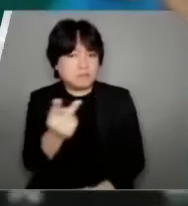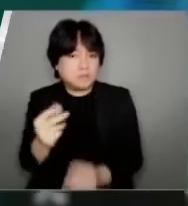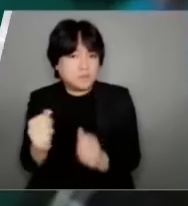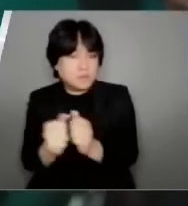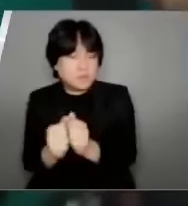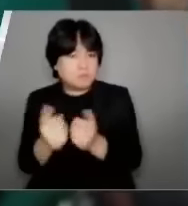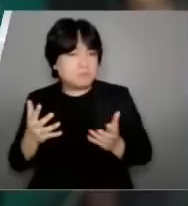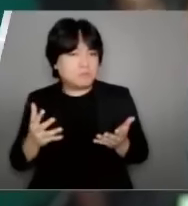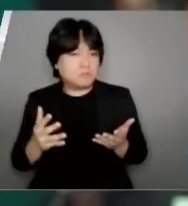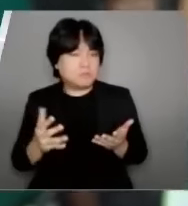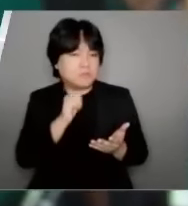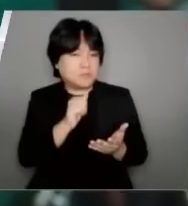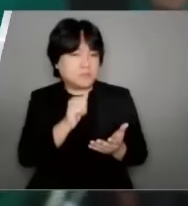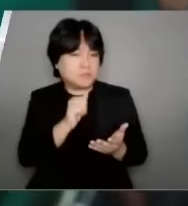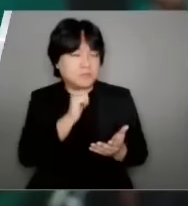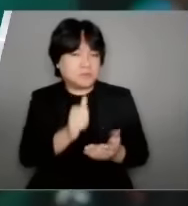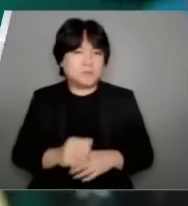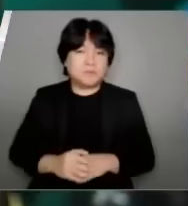Wala.